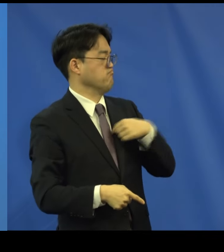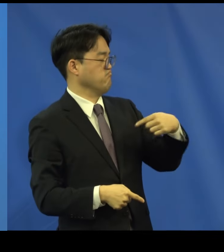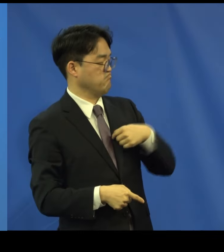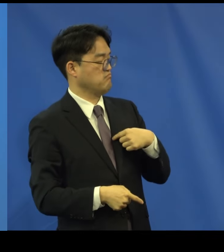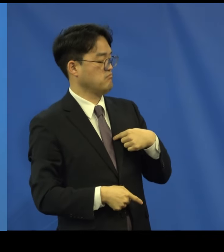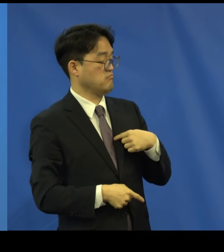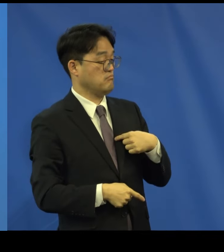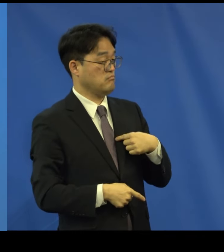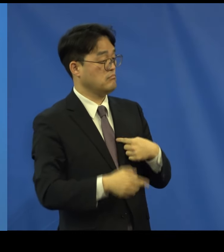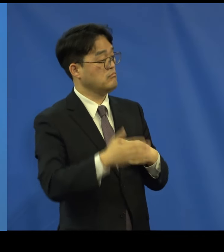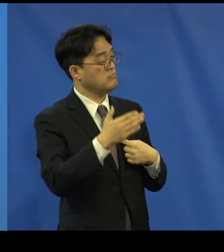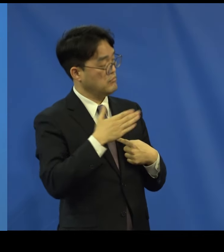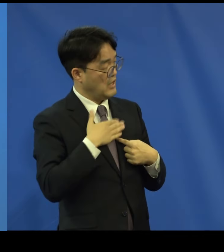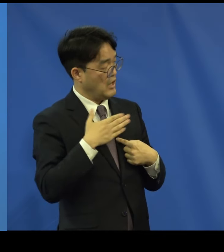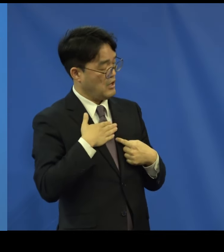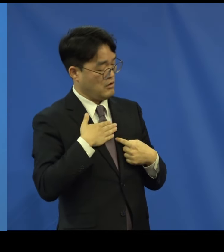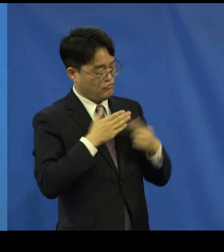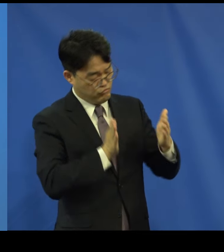자체세요.